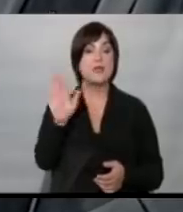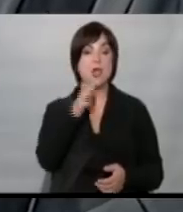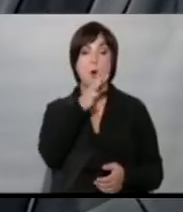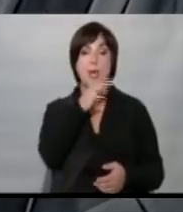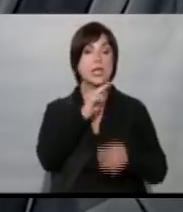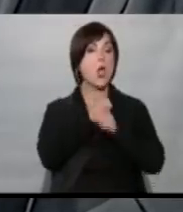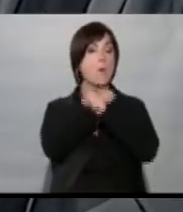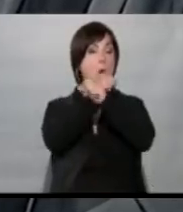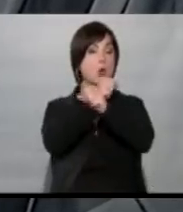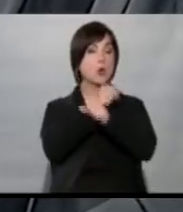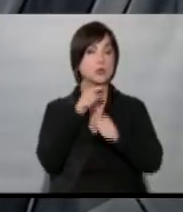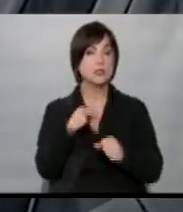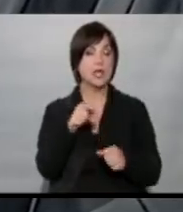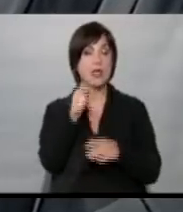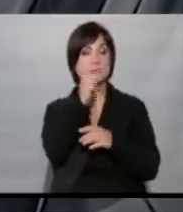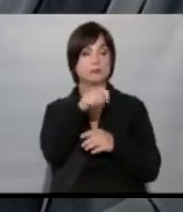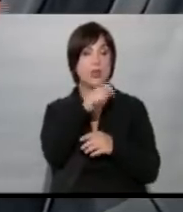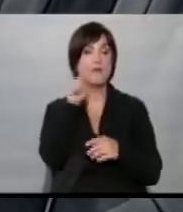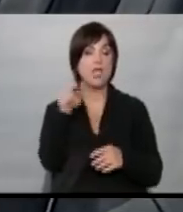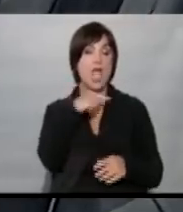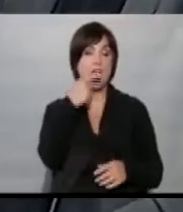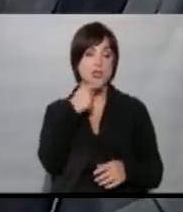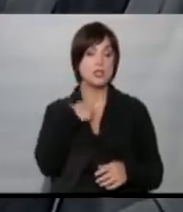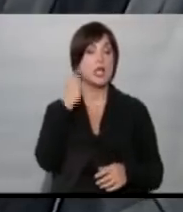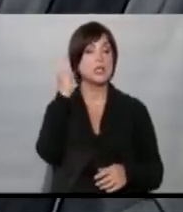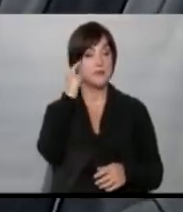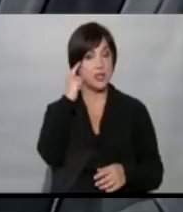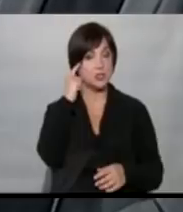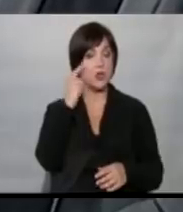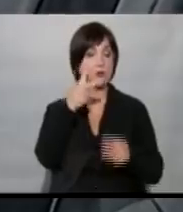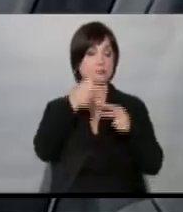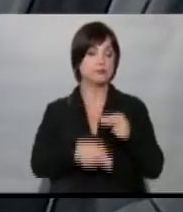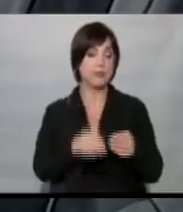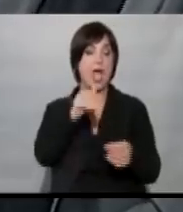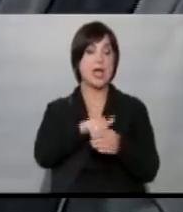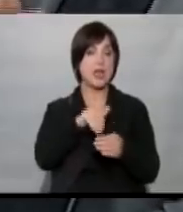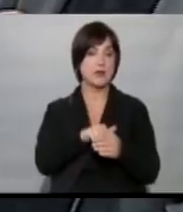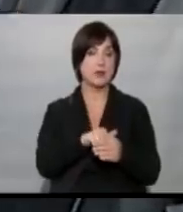Македонија бойкотирам сте заведени. Вие кажавте дека свесно го обструирате